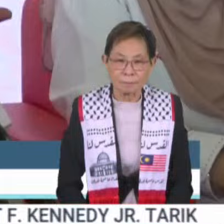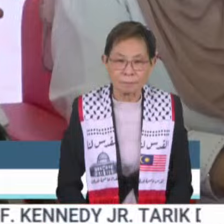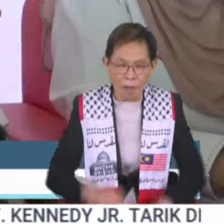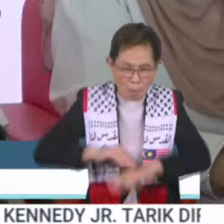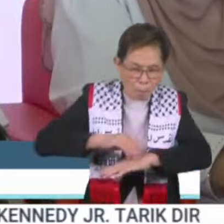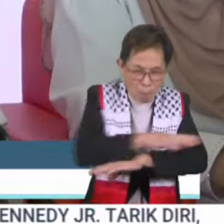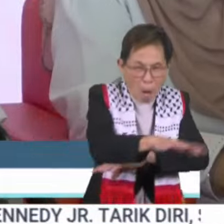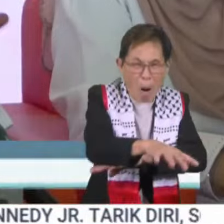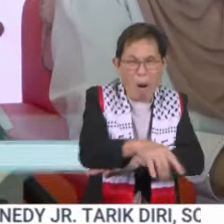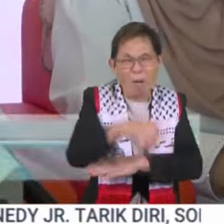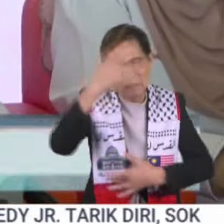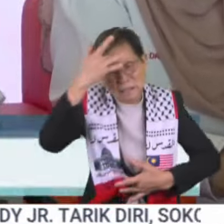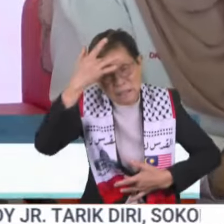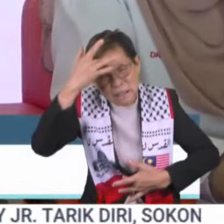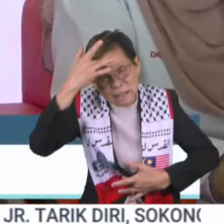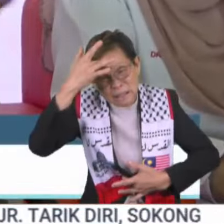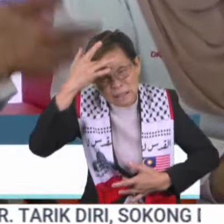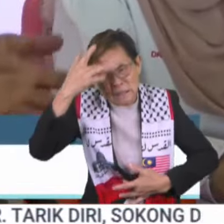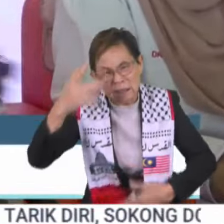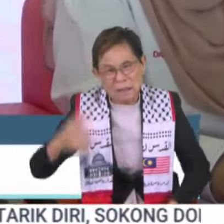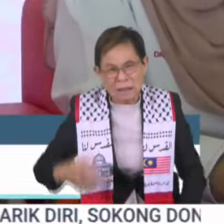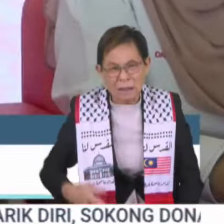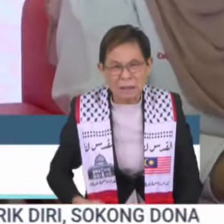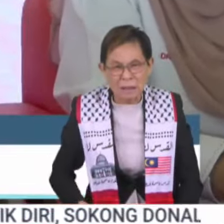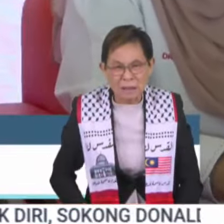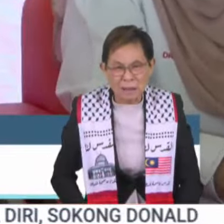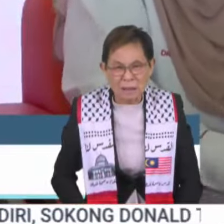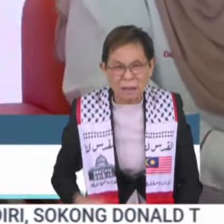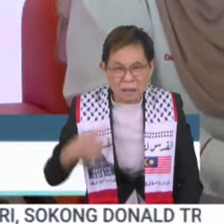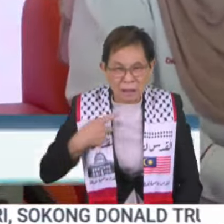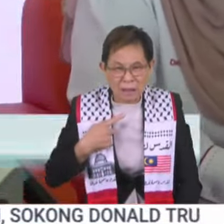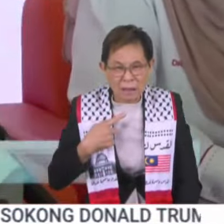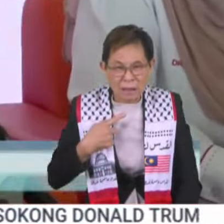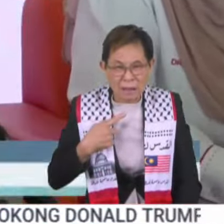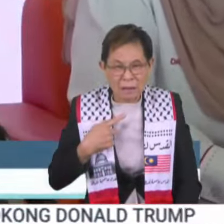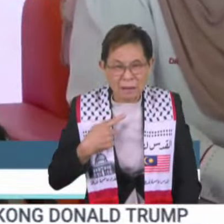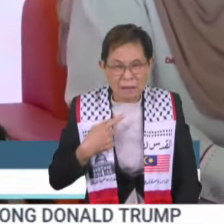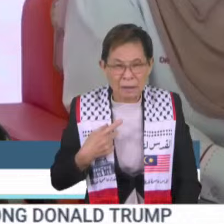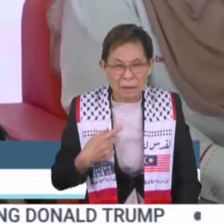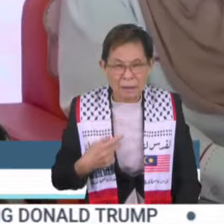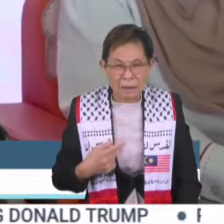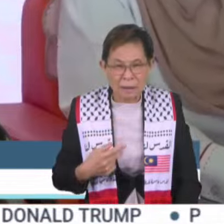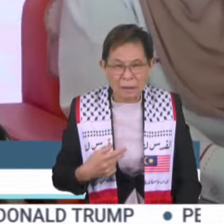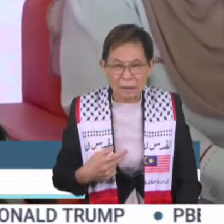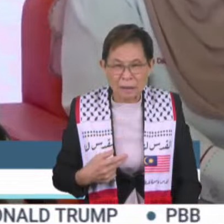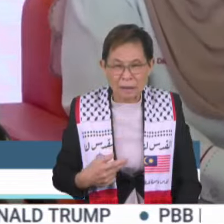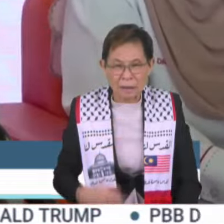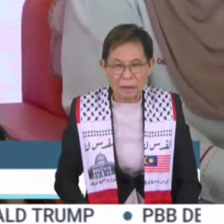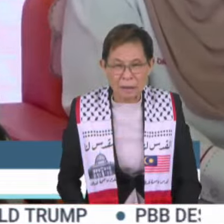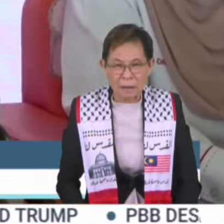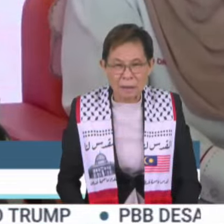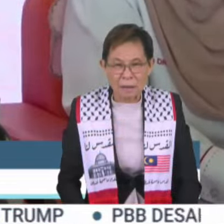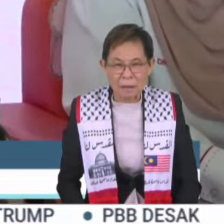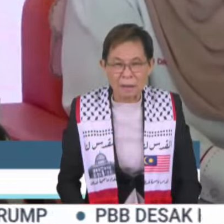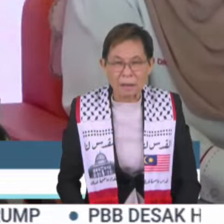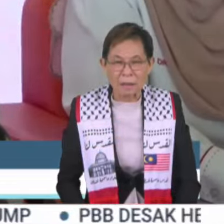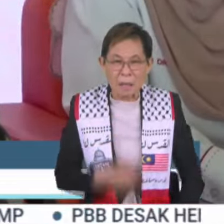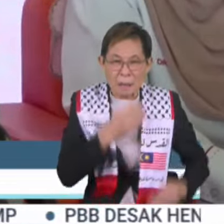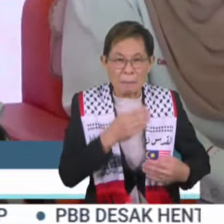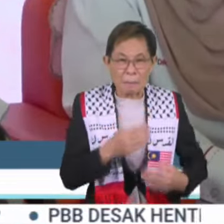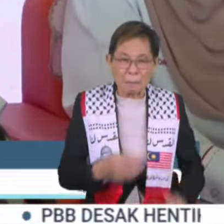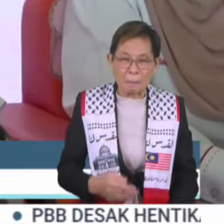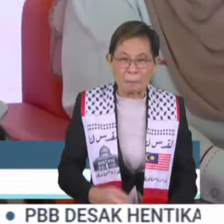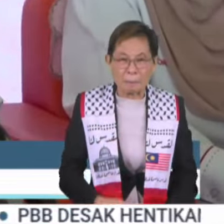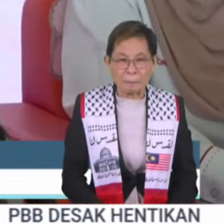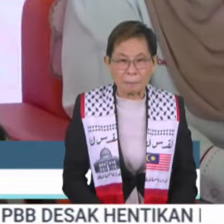Infectious disease macam ni, we'll never know. Somebody coming from dengan tabiat, dengan apapun behavior mereka itu,